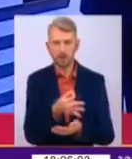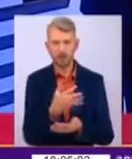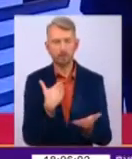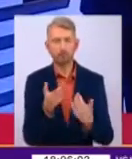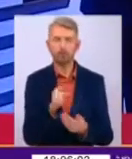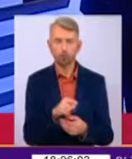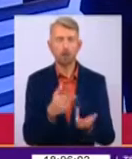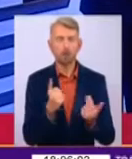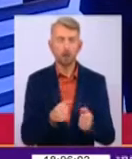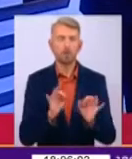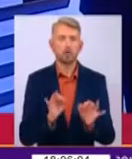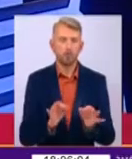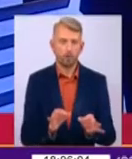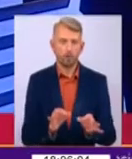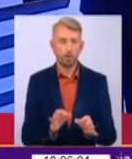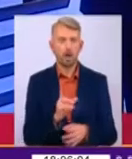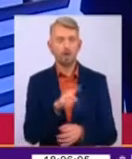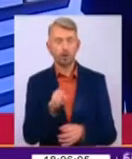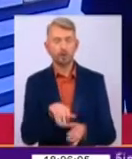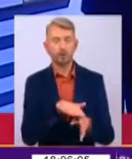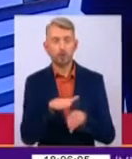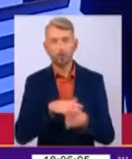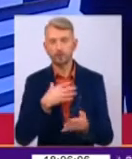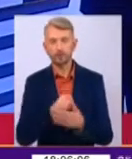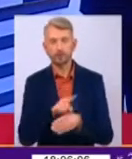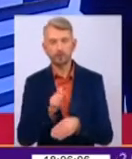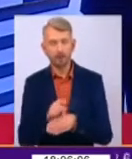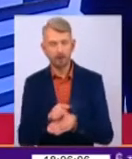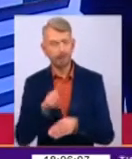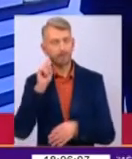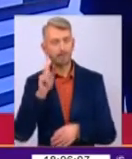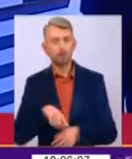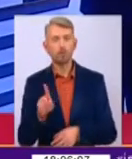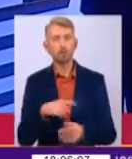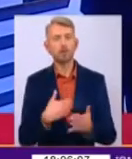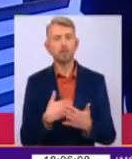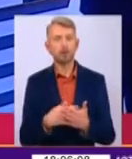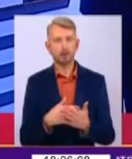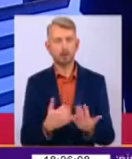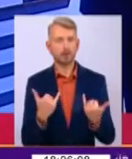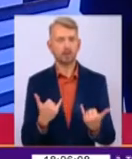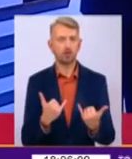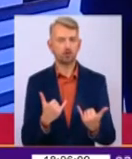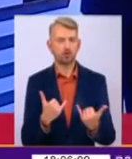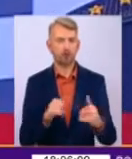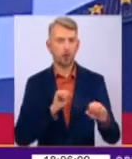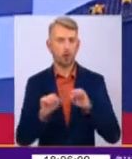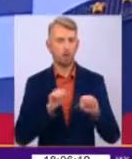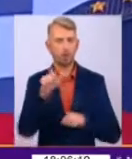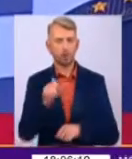того. Безумовно, вони виконують свої завдання. Відомо, що, наприклад, от нинішній